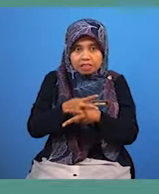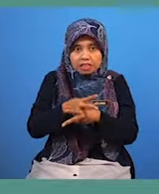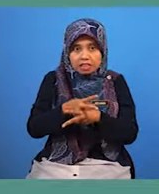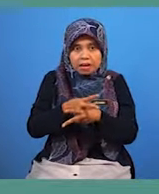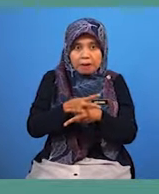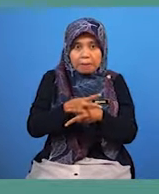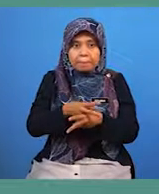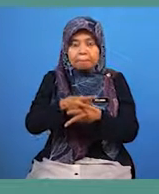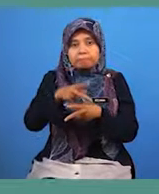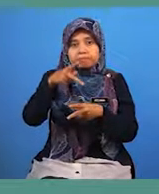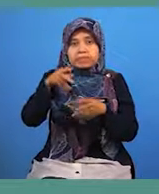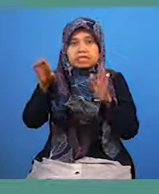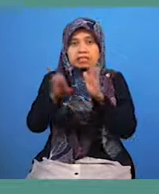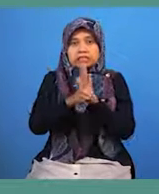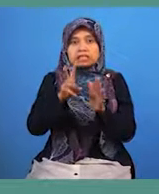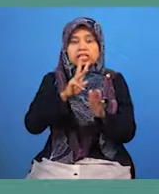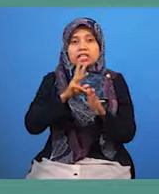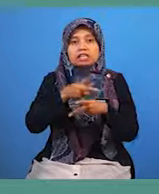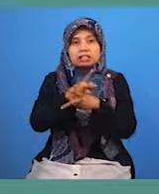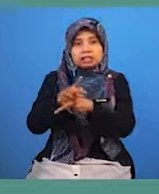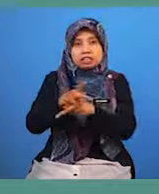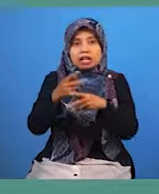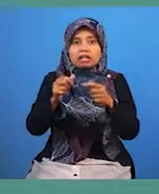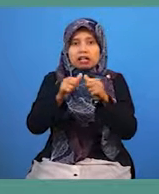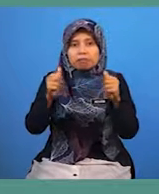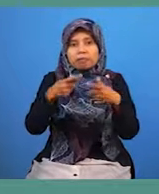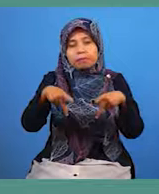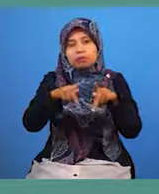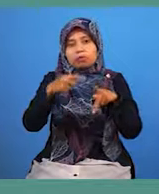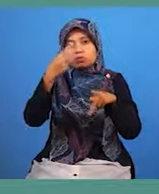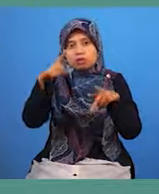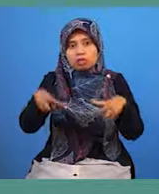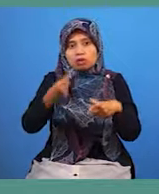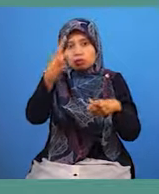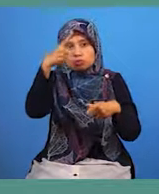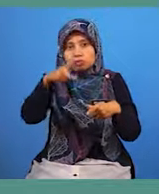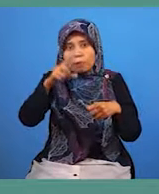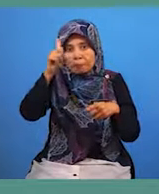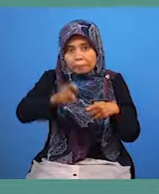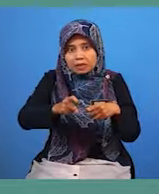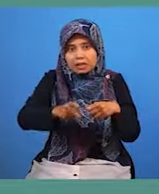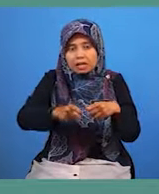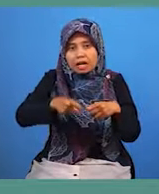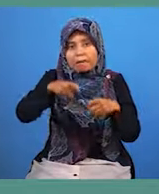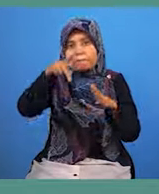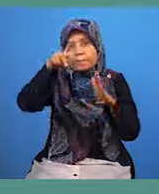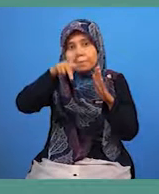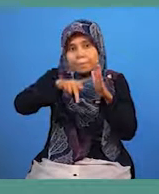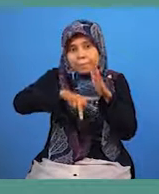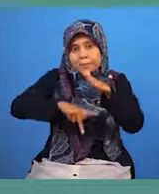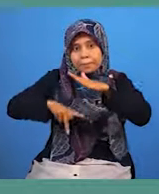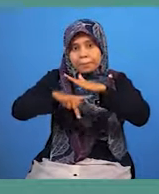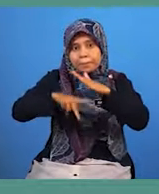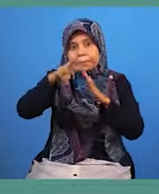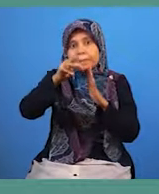Persampelan air ternakan amat penting dilakukan untuk memastikan parameter air sentiasa berada di dalam